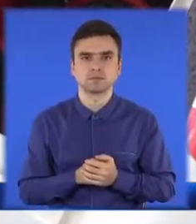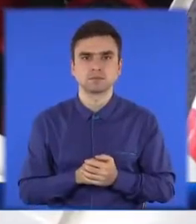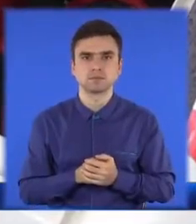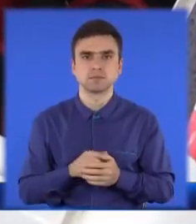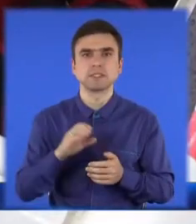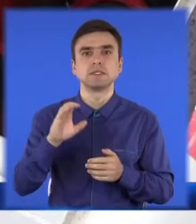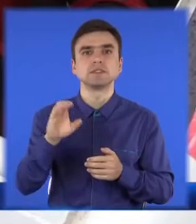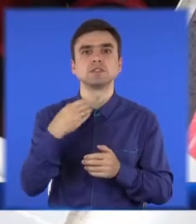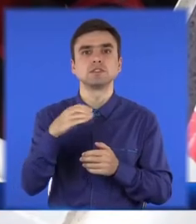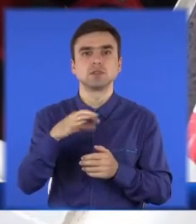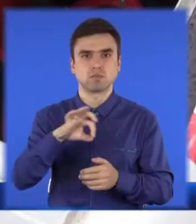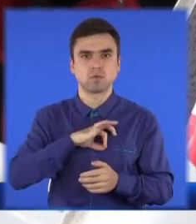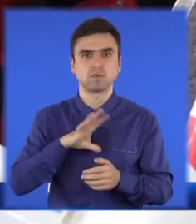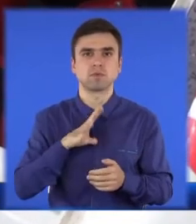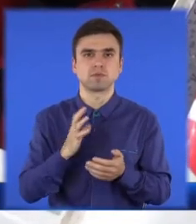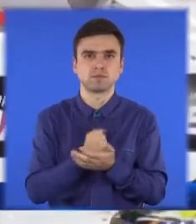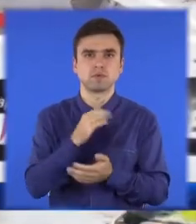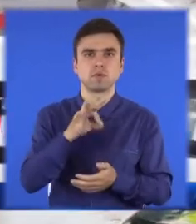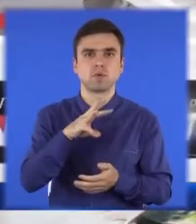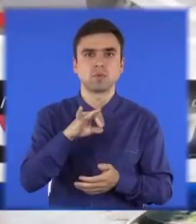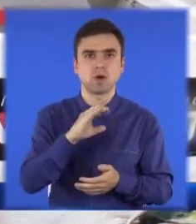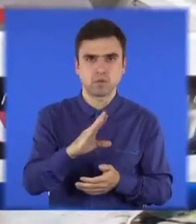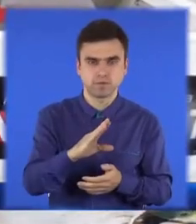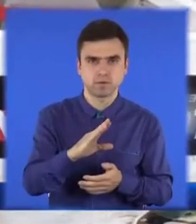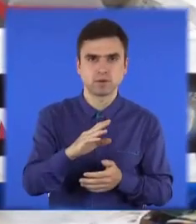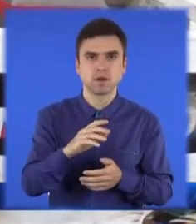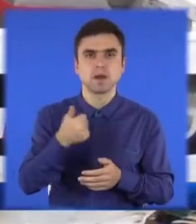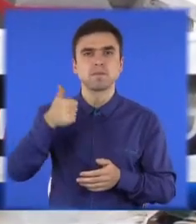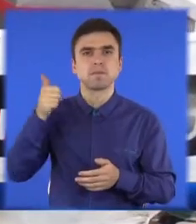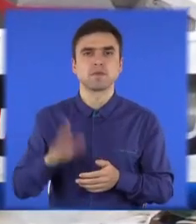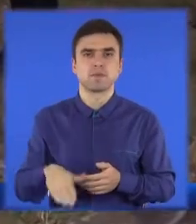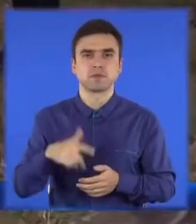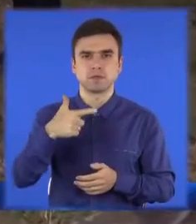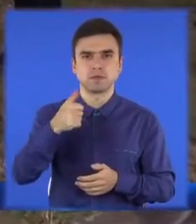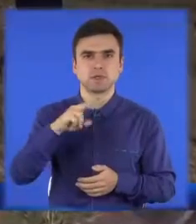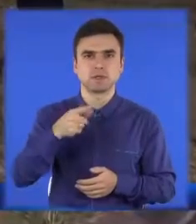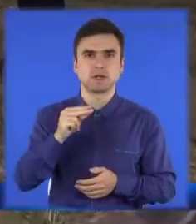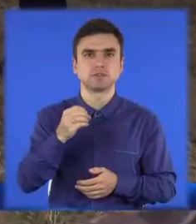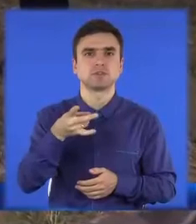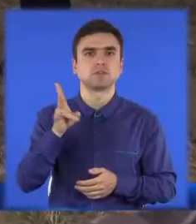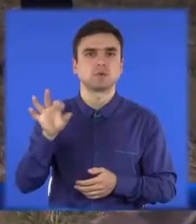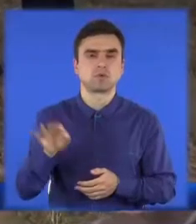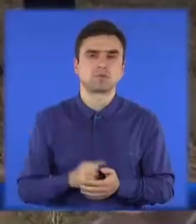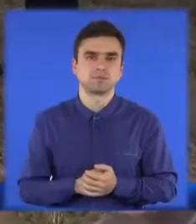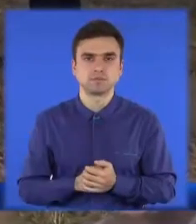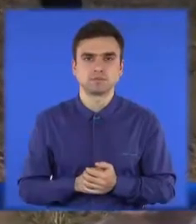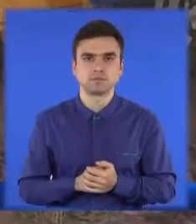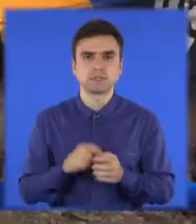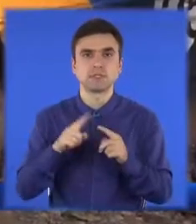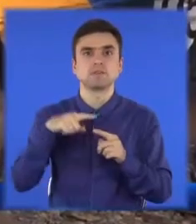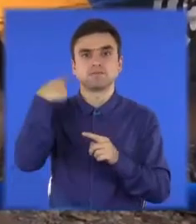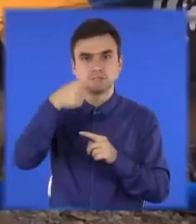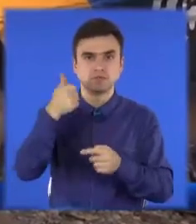– Джанай Омаров, а чемпіоном автокросу став Андрій Гальченко. Наступні перегони плануються аж у